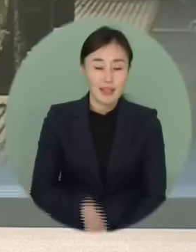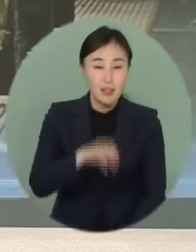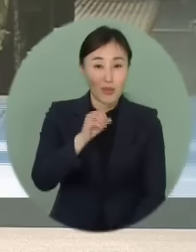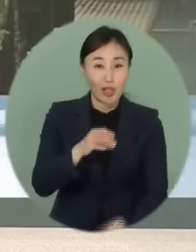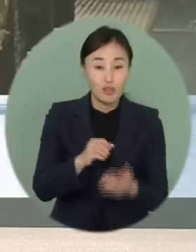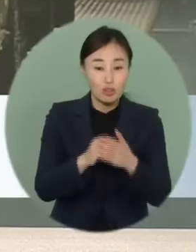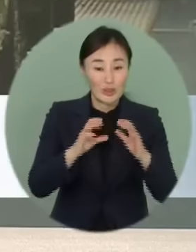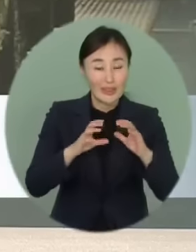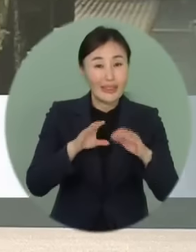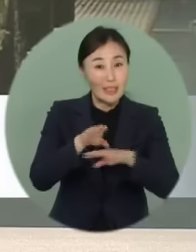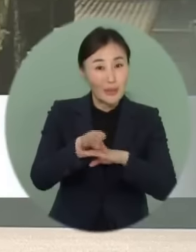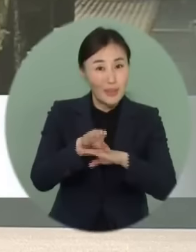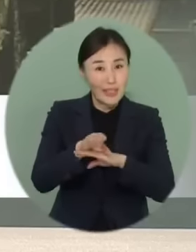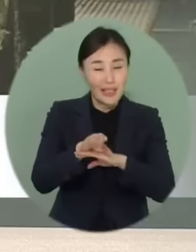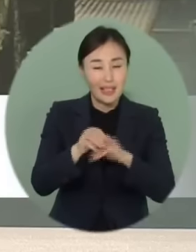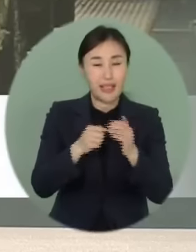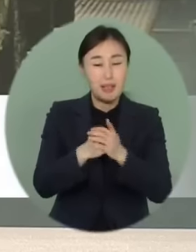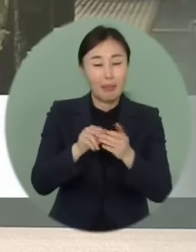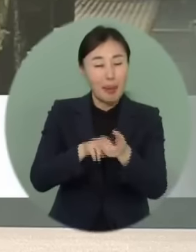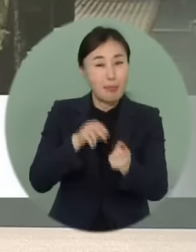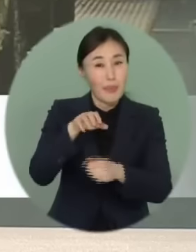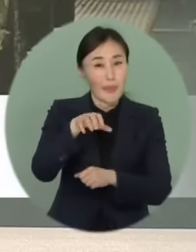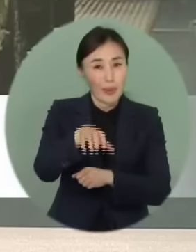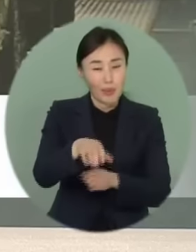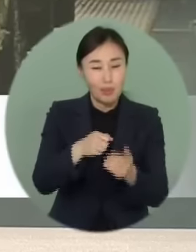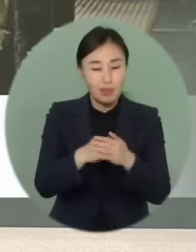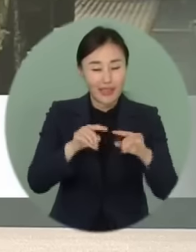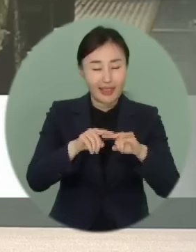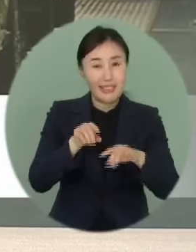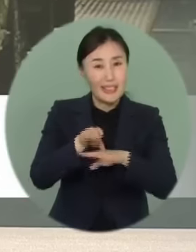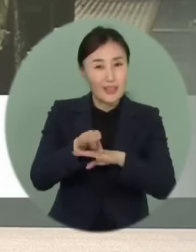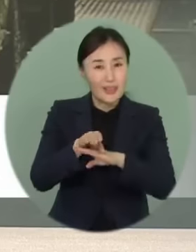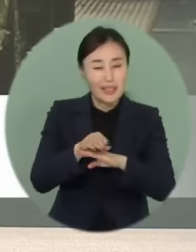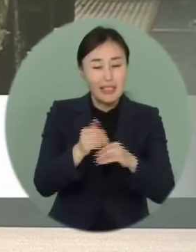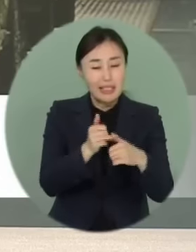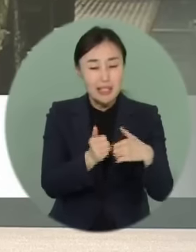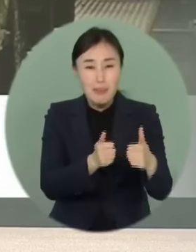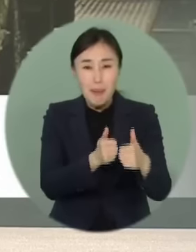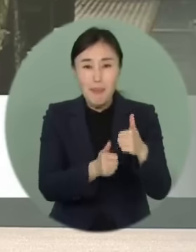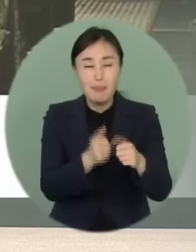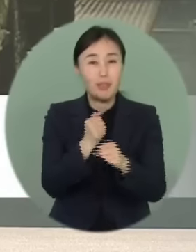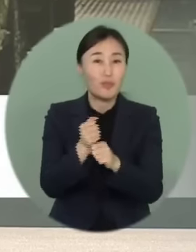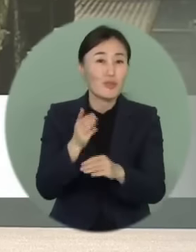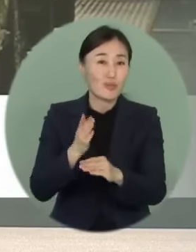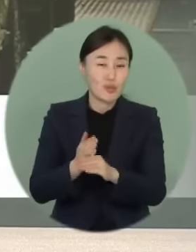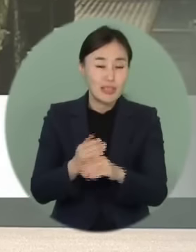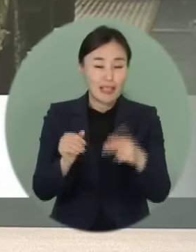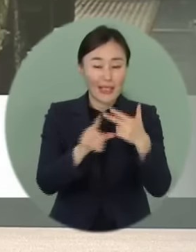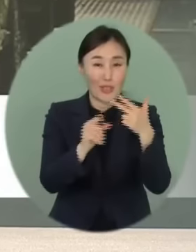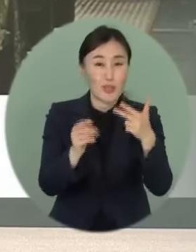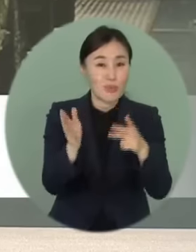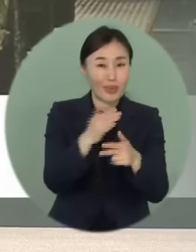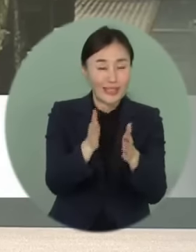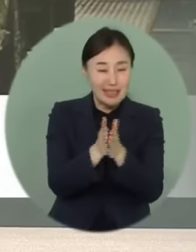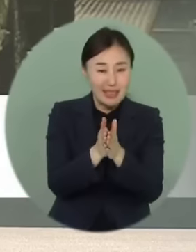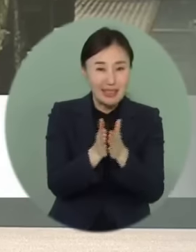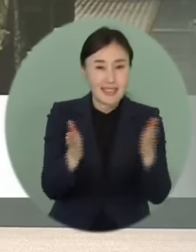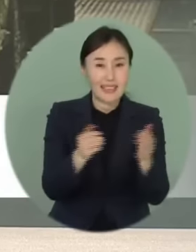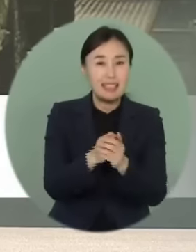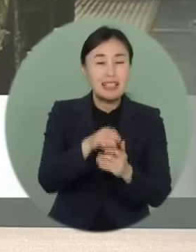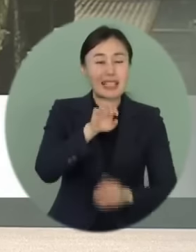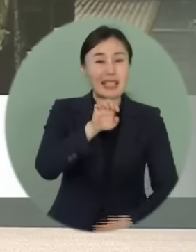광주 글로벌 모터스가 세계 시장을 겨냥한 전기차 시험 생산에 돌입했습니다. 오는 7월 출시되는 캐스퍼